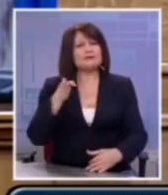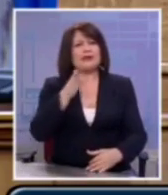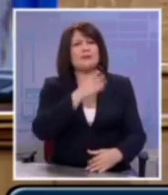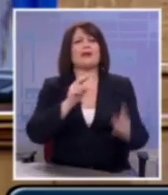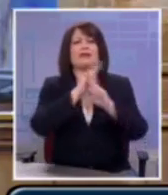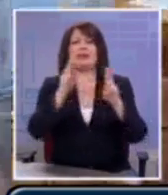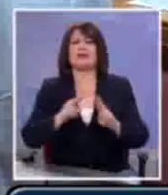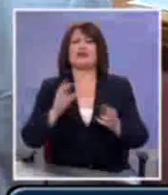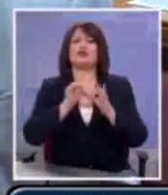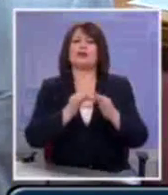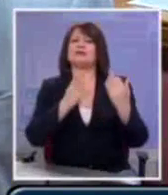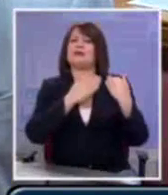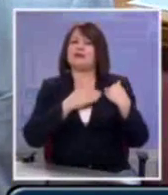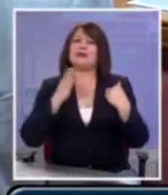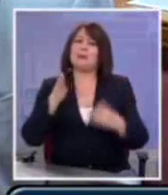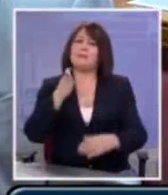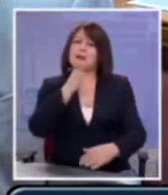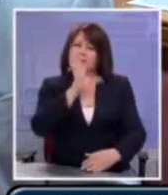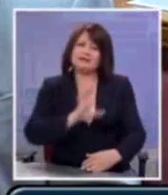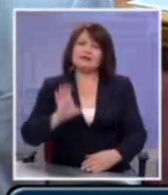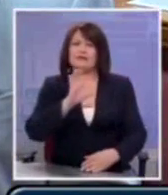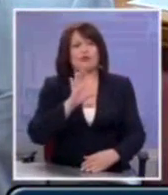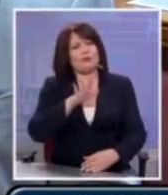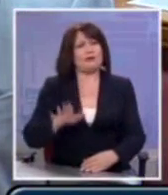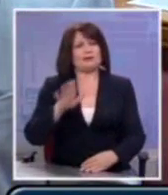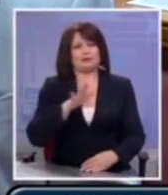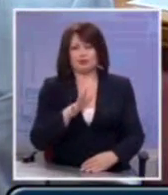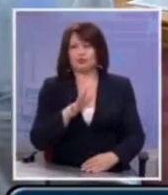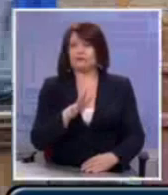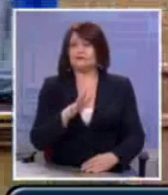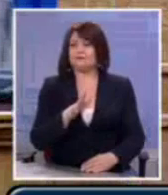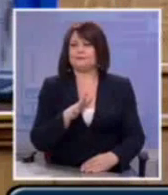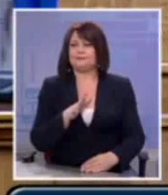διεθνείς οργανισμούς, αλλά και με